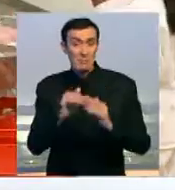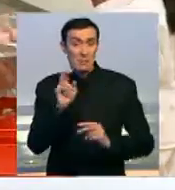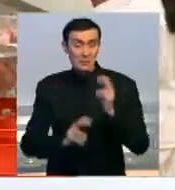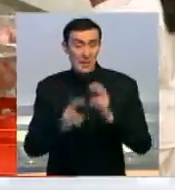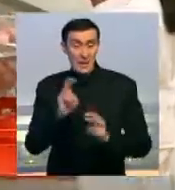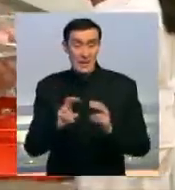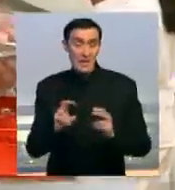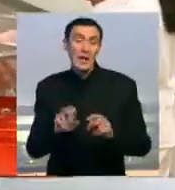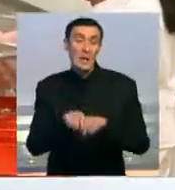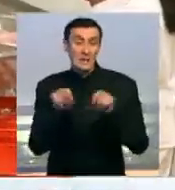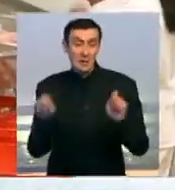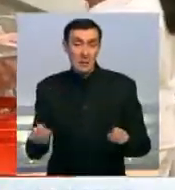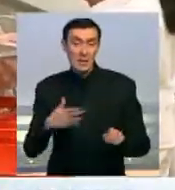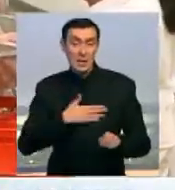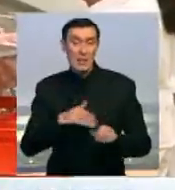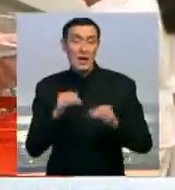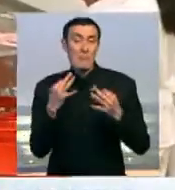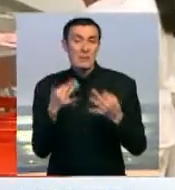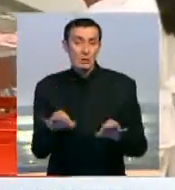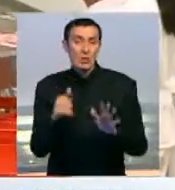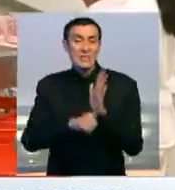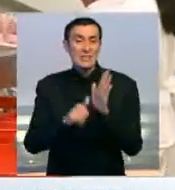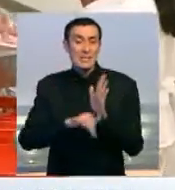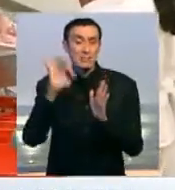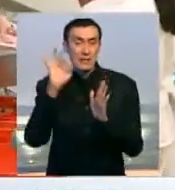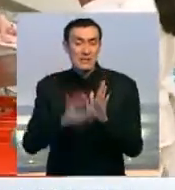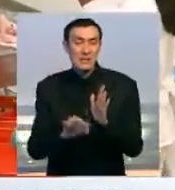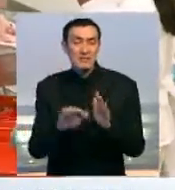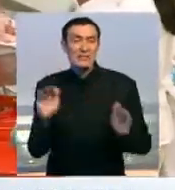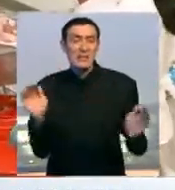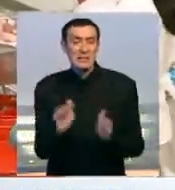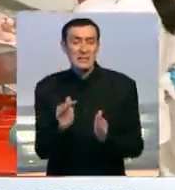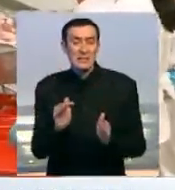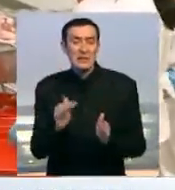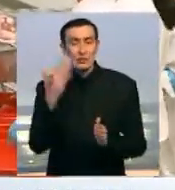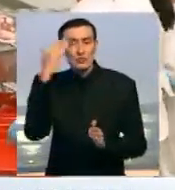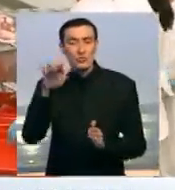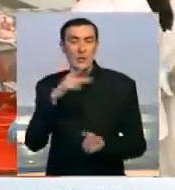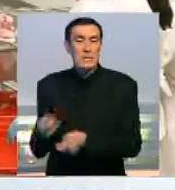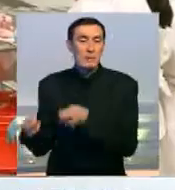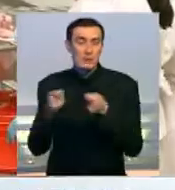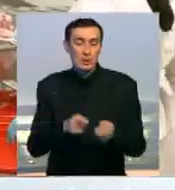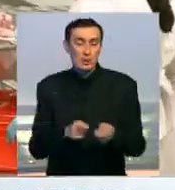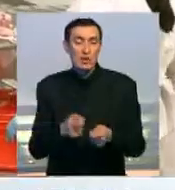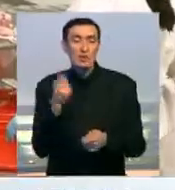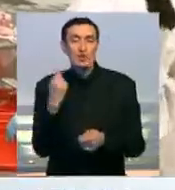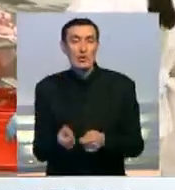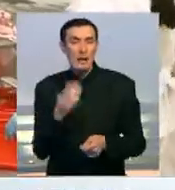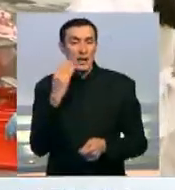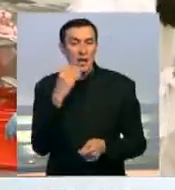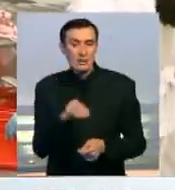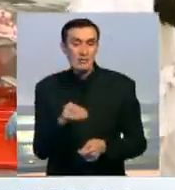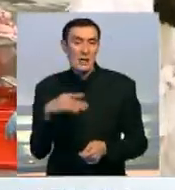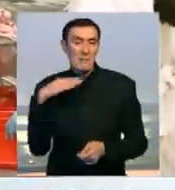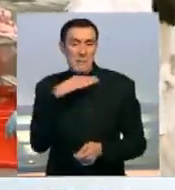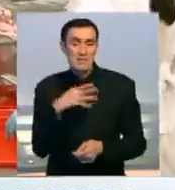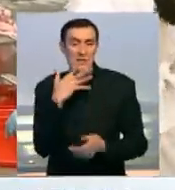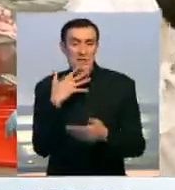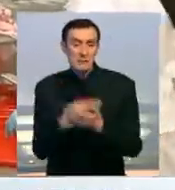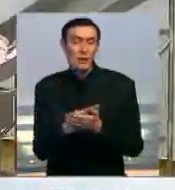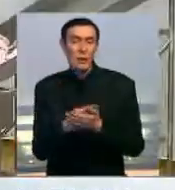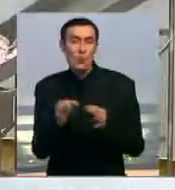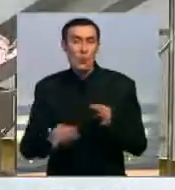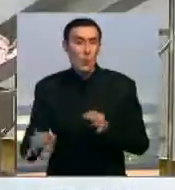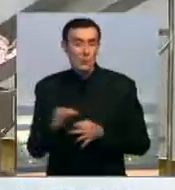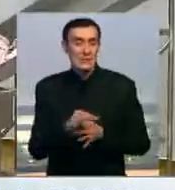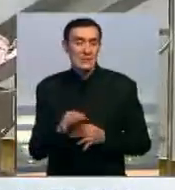позволит, во-первых, на 60% сократить импорт, во-вторых, обеспечить дешевым и качественным куриным мясом весь западный